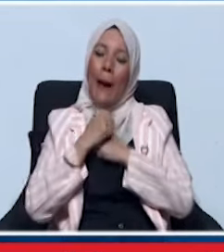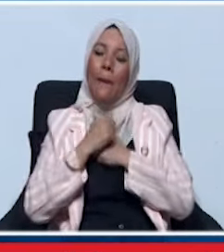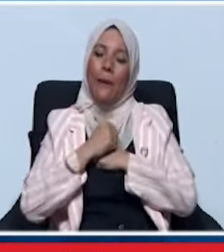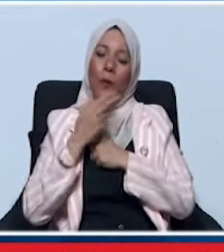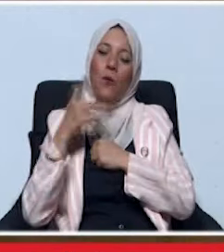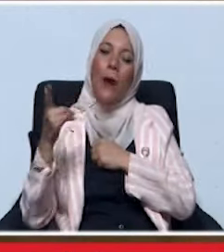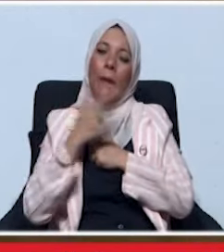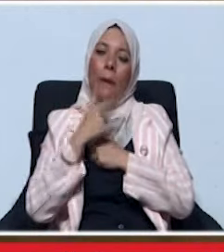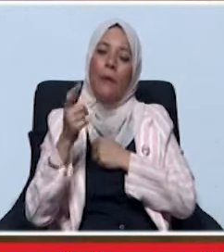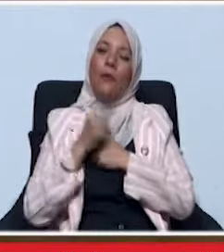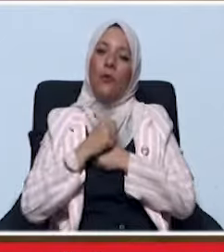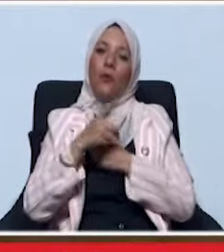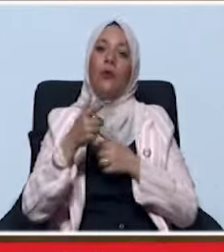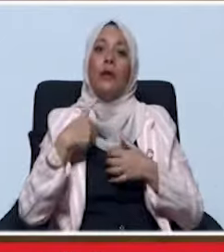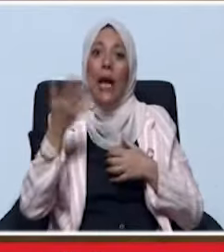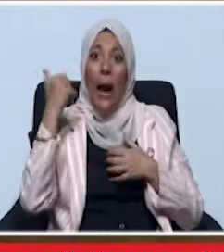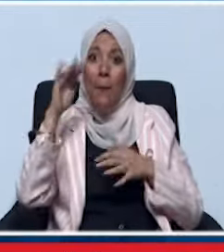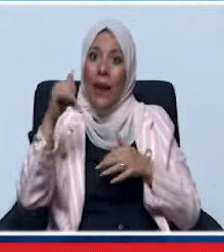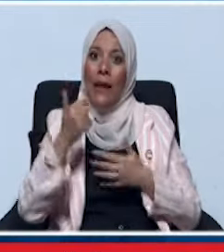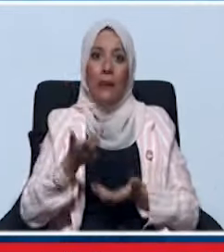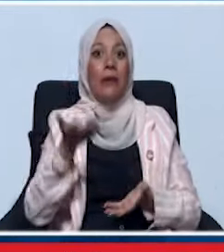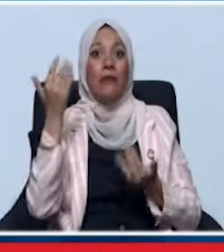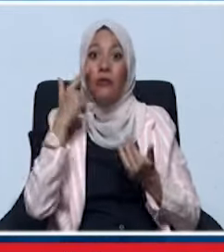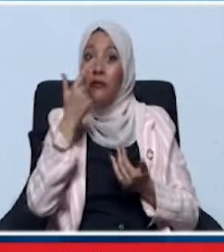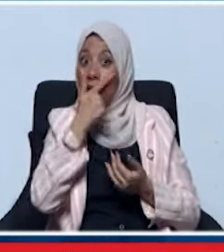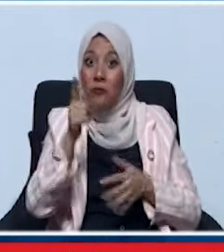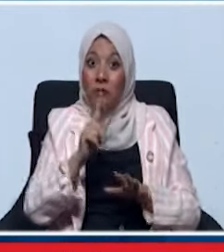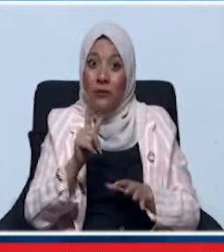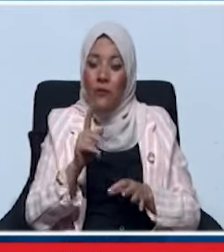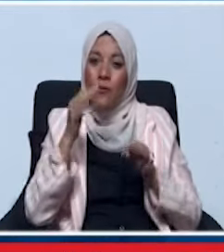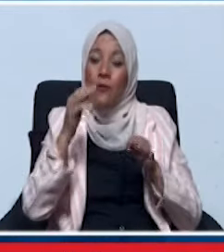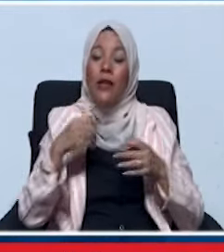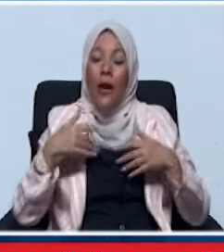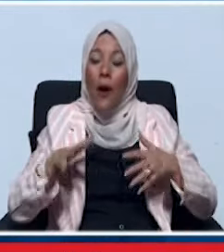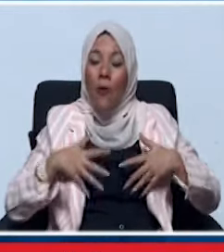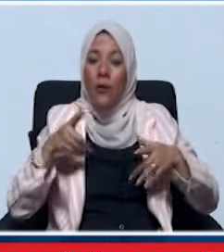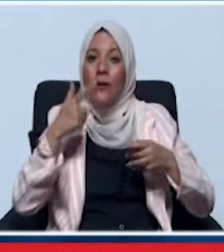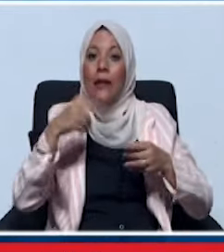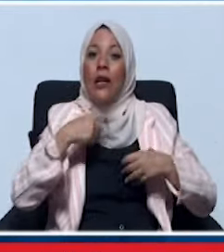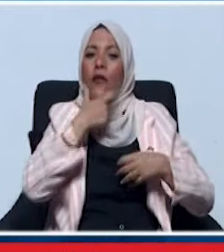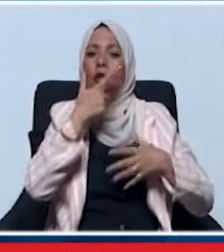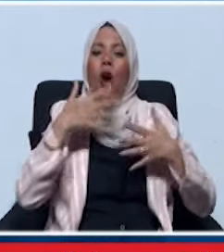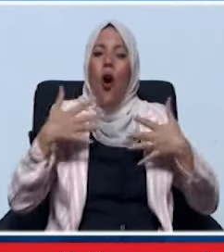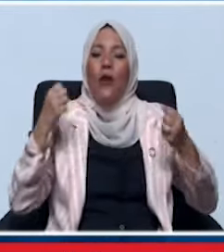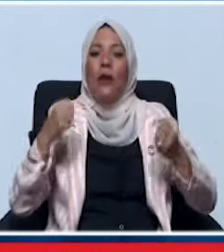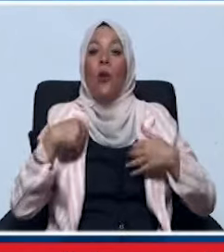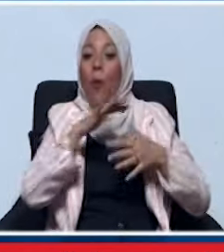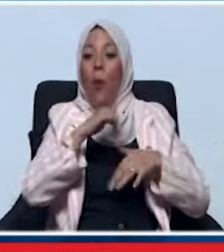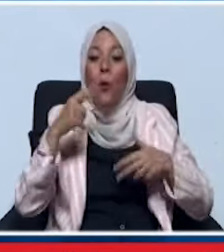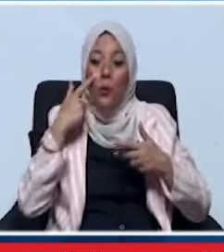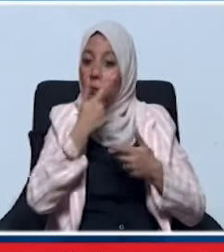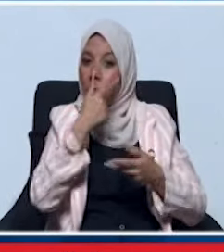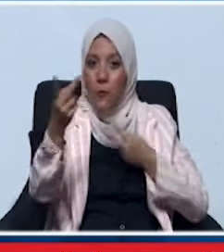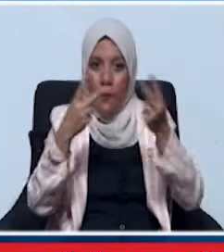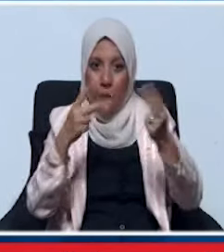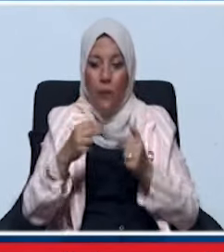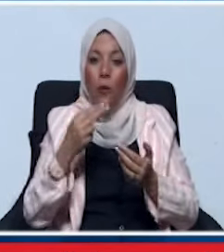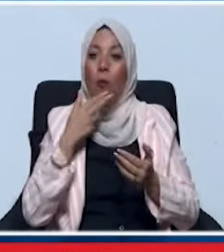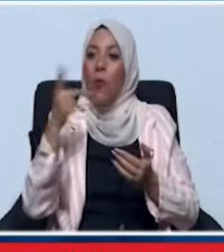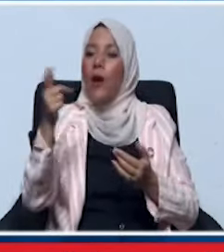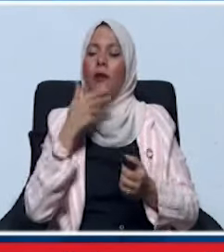حبيبي وحشني. الحمد لله على السلامه. وحشتني. اقول لك بس الاول اسمح لي انا اللي ارحب بيك وانا اللي سعيد اني موجود معاك. اعلامي